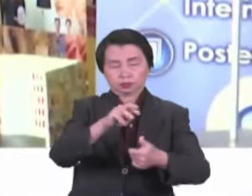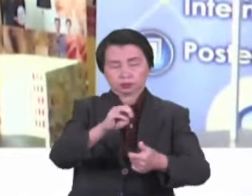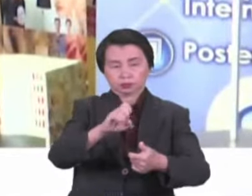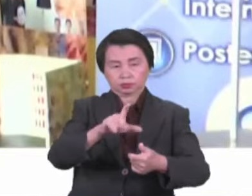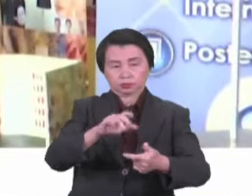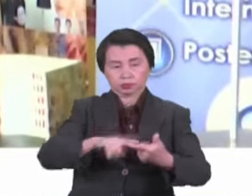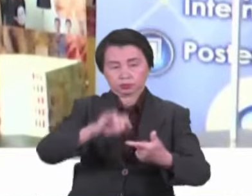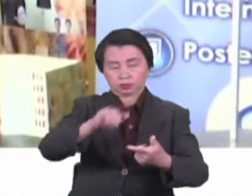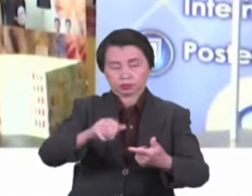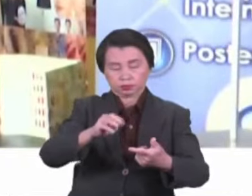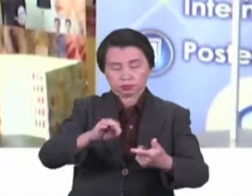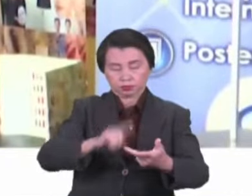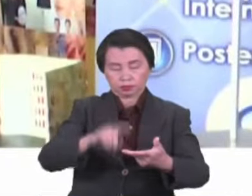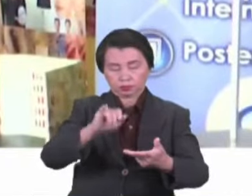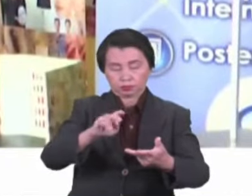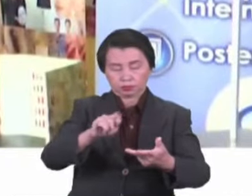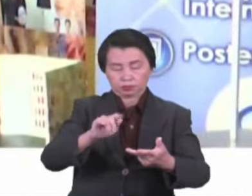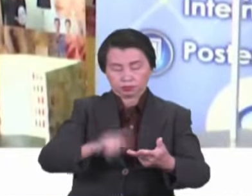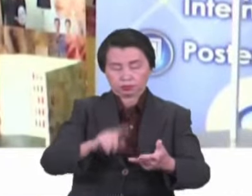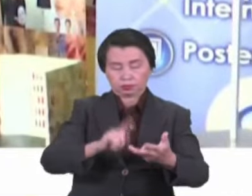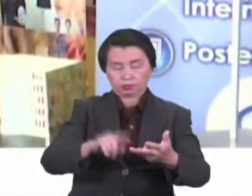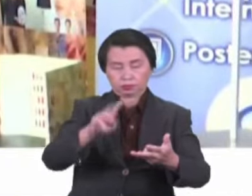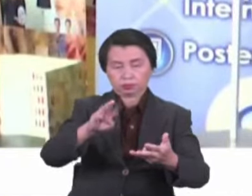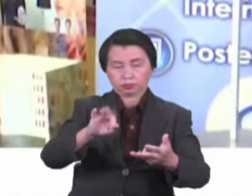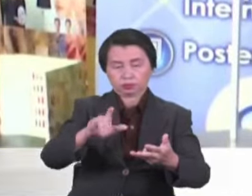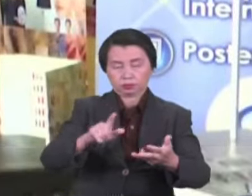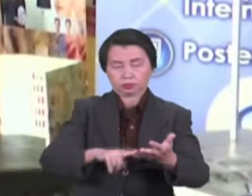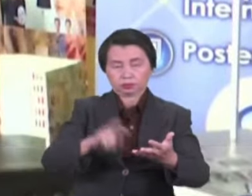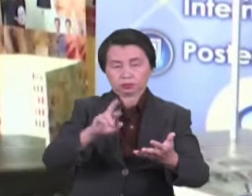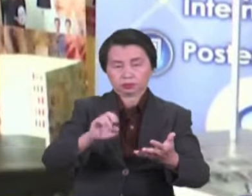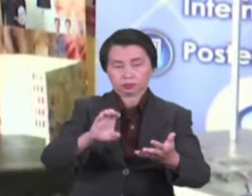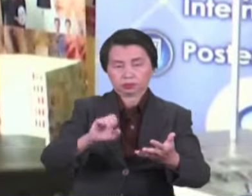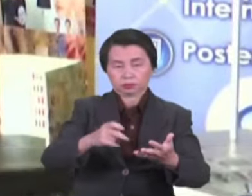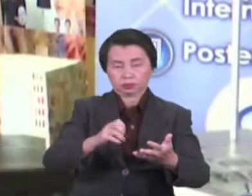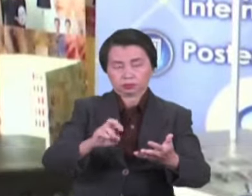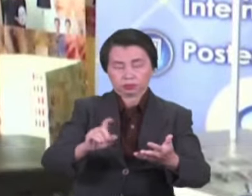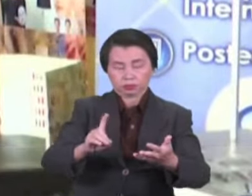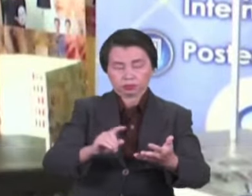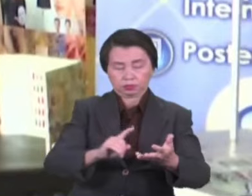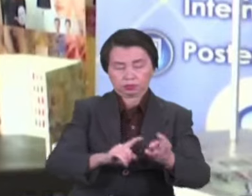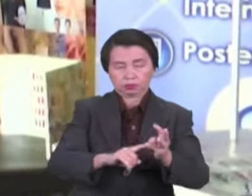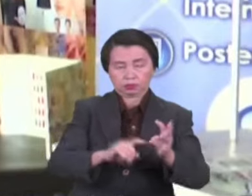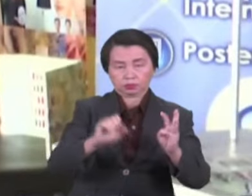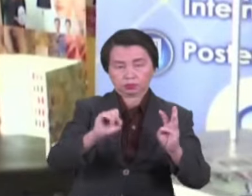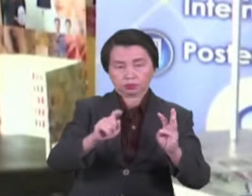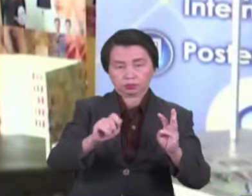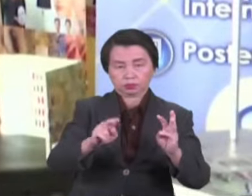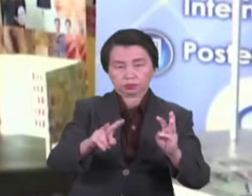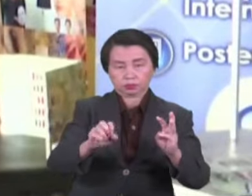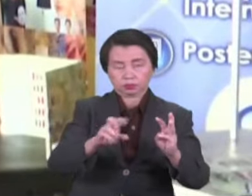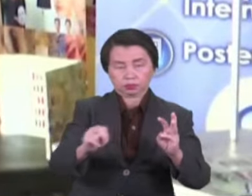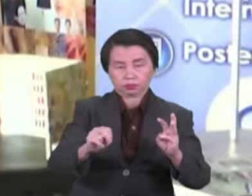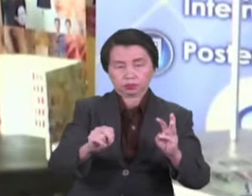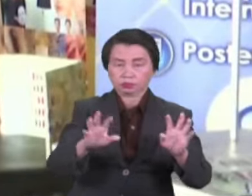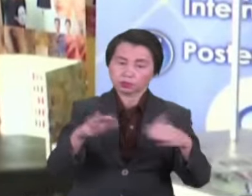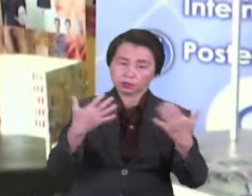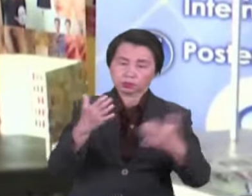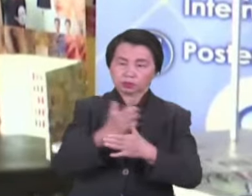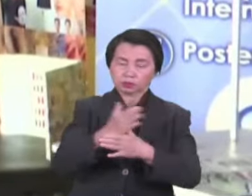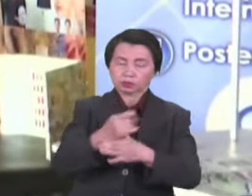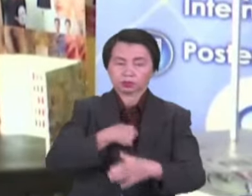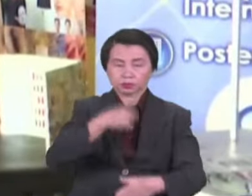Jimmy Naing, Ita Medin, Florence Law, Richard Goss dan Stephen Mel. Sekian dahulu perkongsian saya